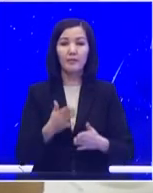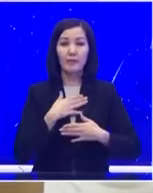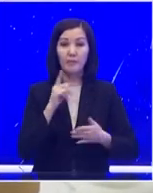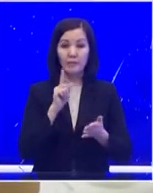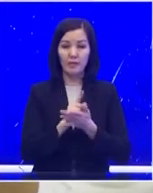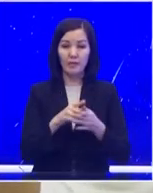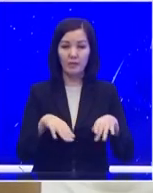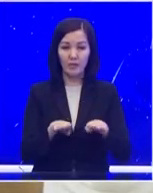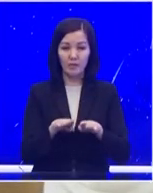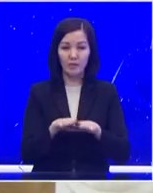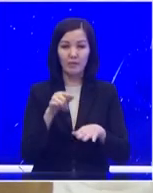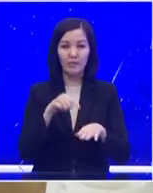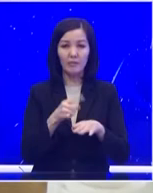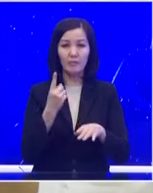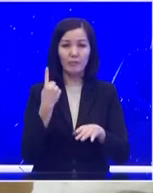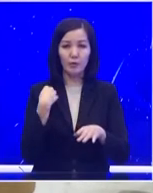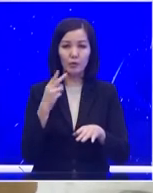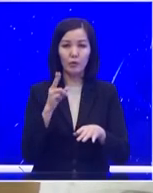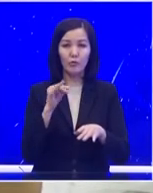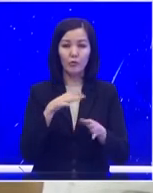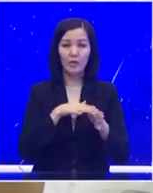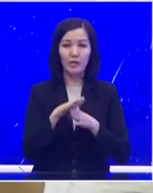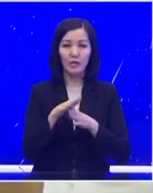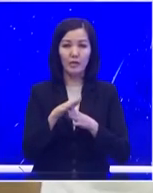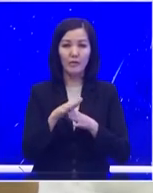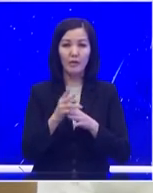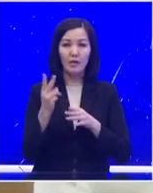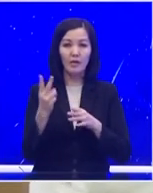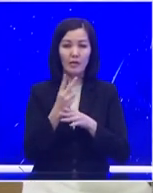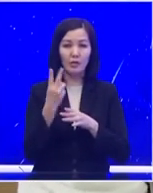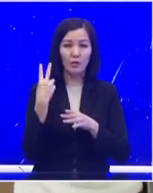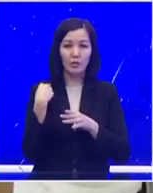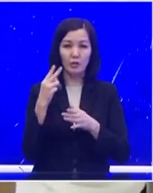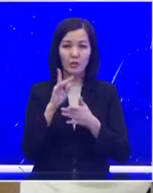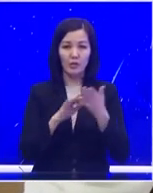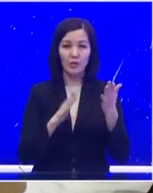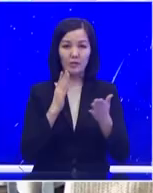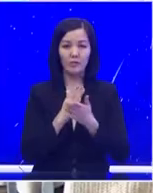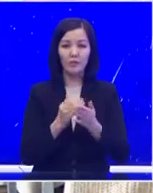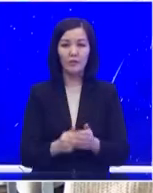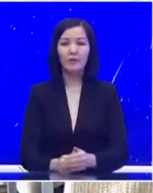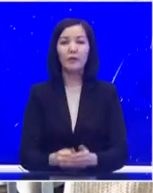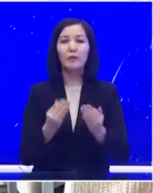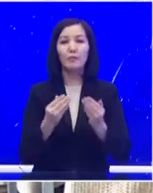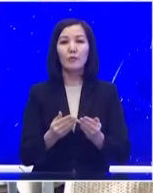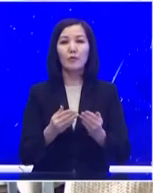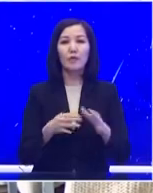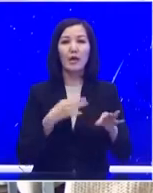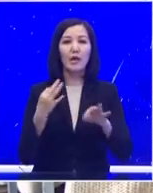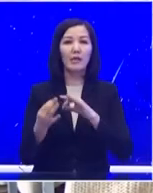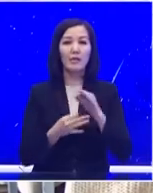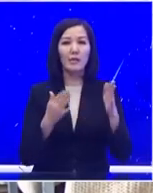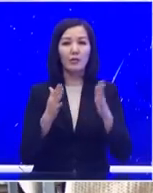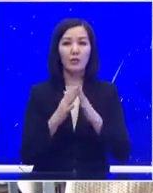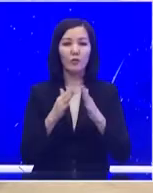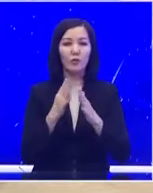болып кеткен. Неге екенін бірінші курстан бері атқарып келе жатқаннан кейін қиындық тудырмайды, аптасына үш рет. Бүгінде айналайын балалар үйінде